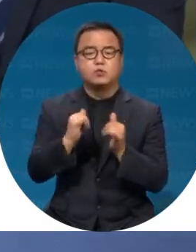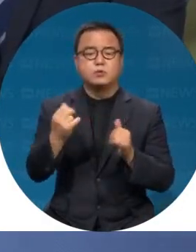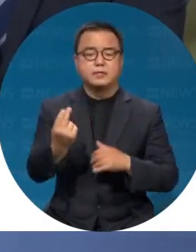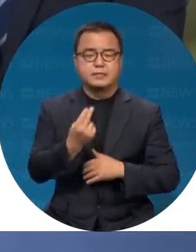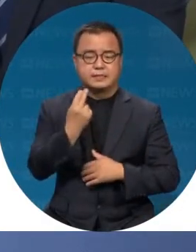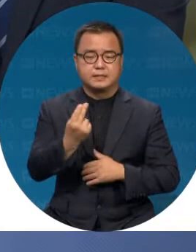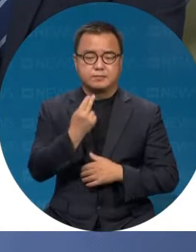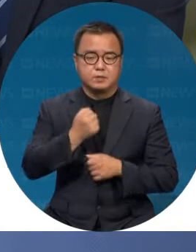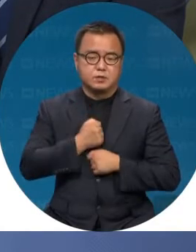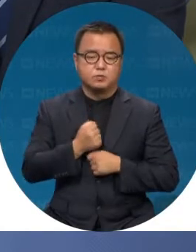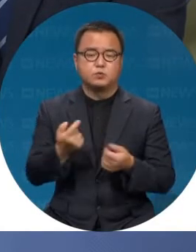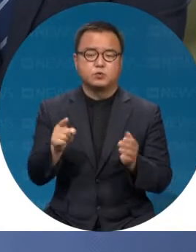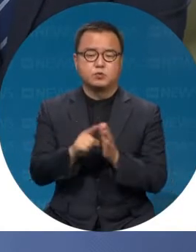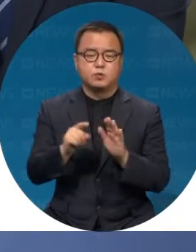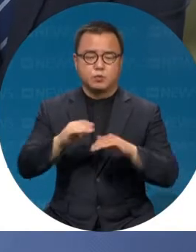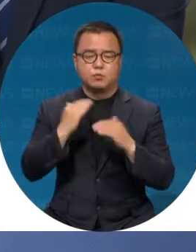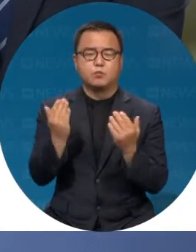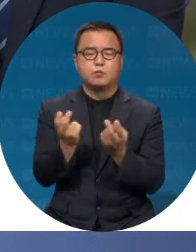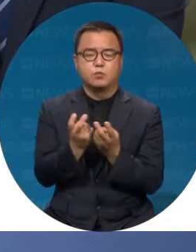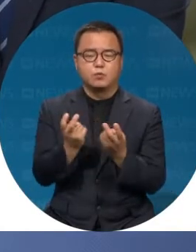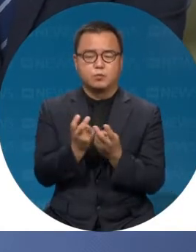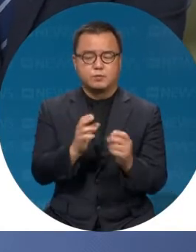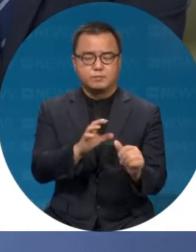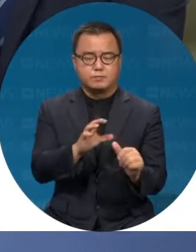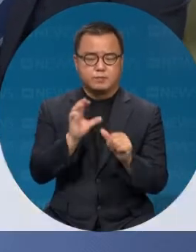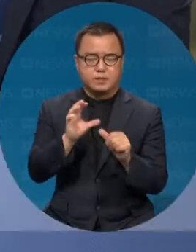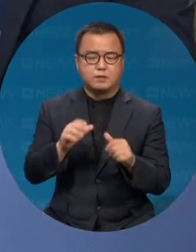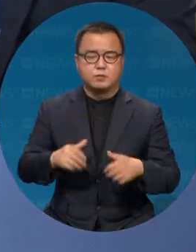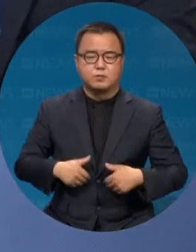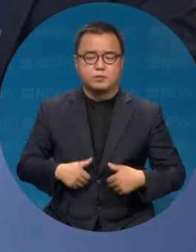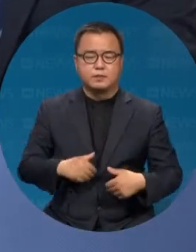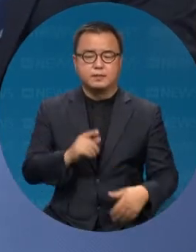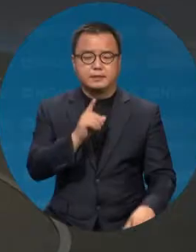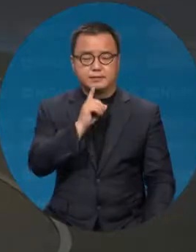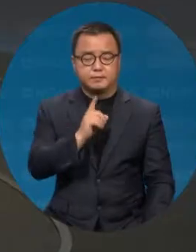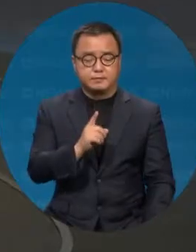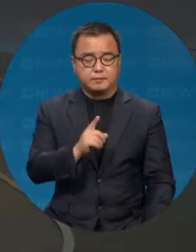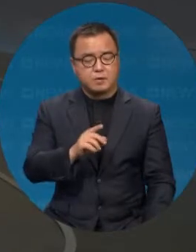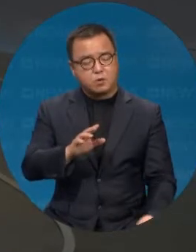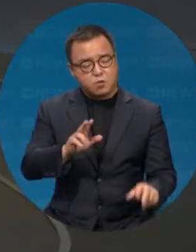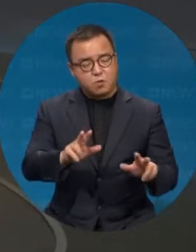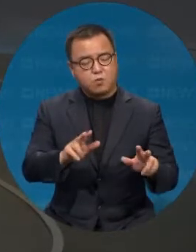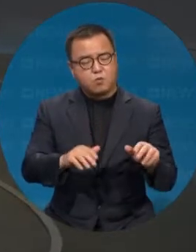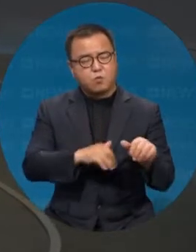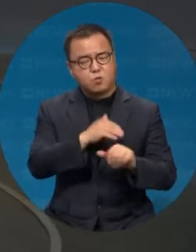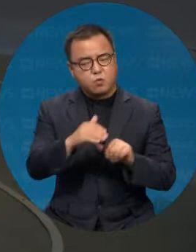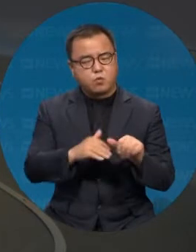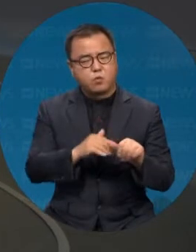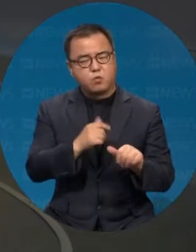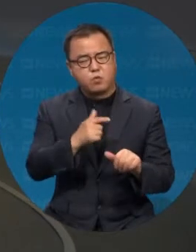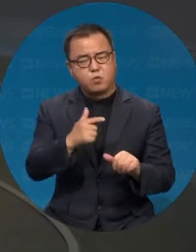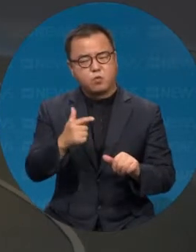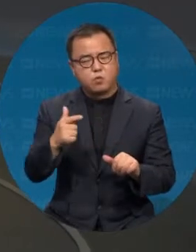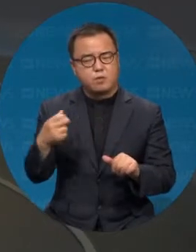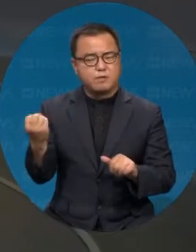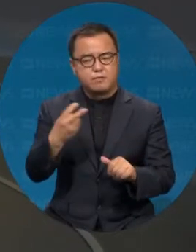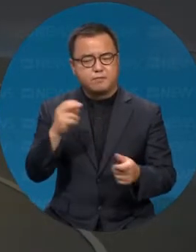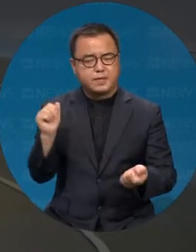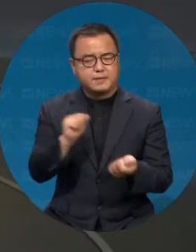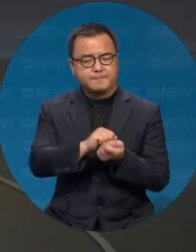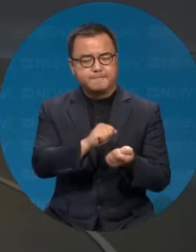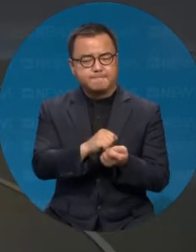모든 수단을 동원해 엄정 대응할 수밖에 없다고 밝혔습니다. 네, 지금 여러 가지로 재확산이 우려되고 있는